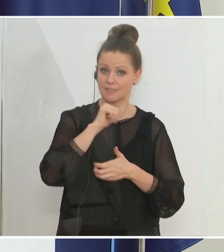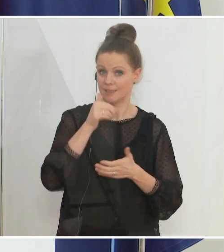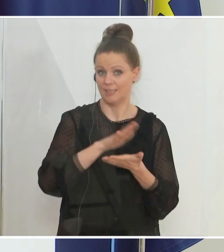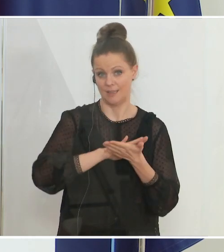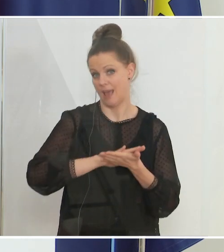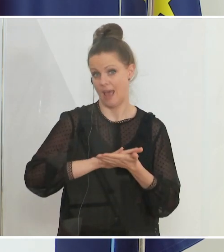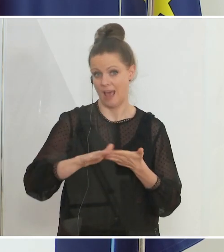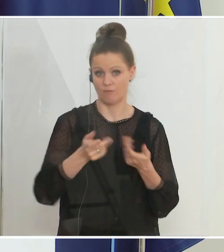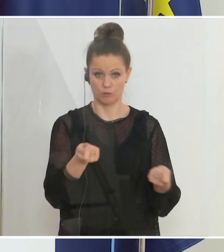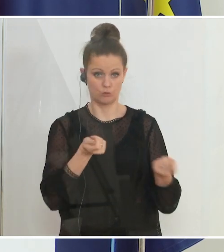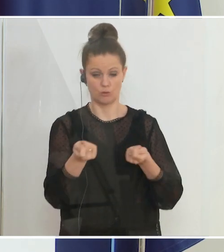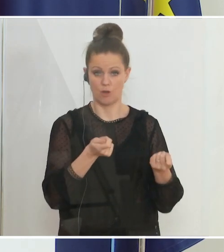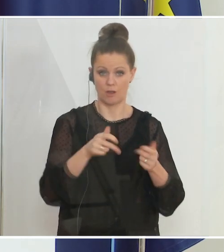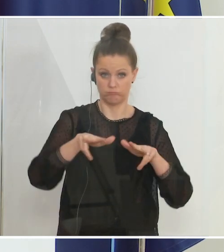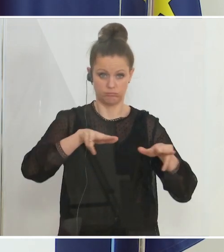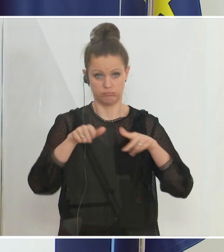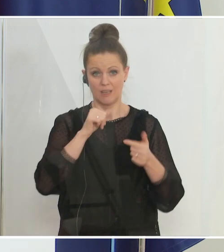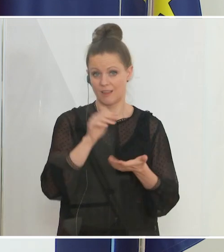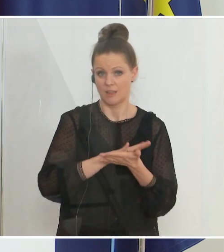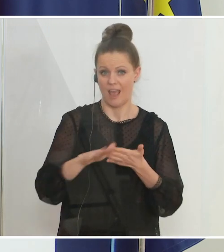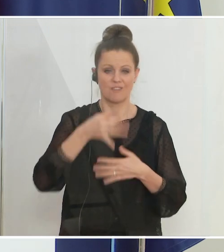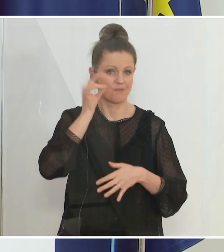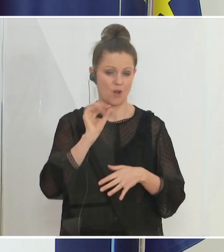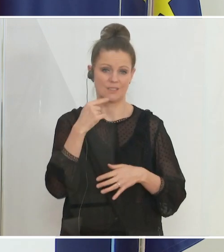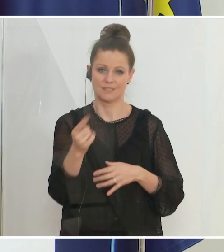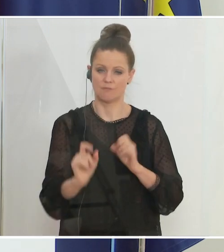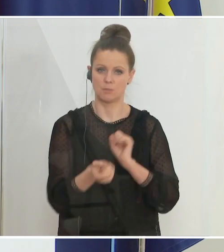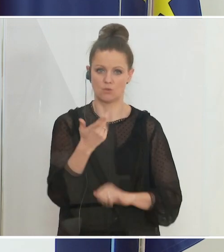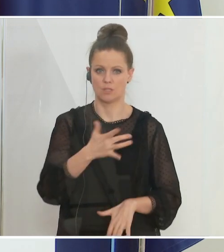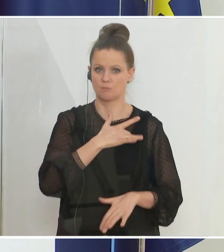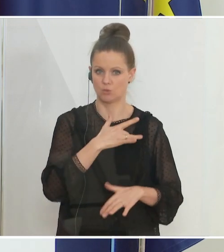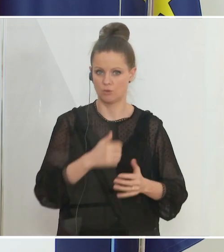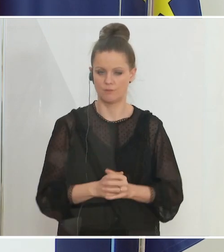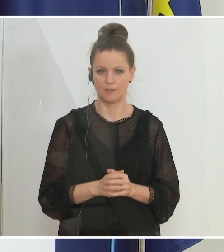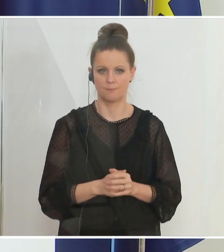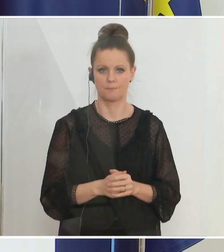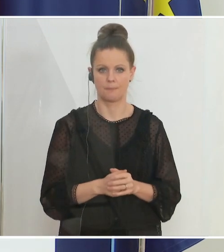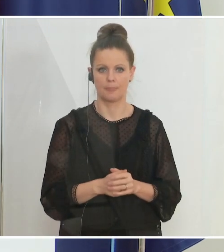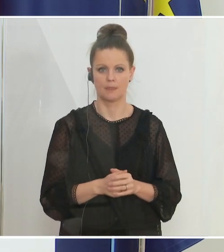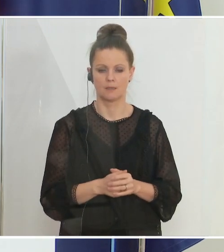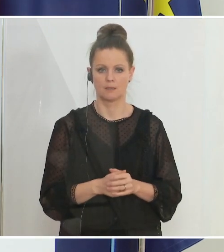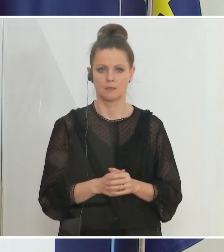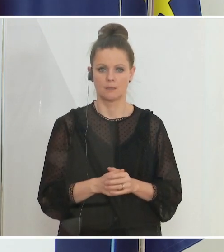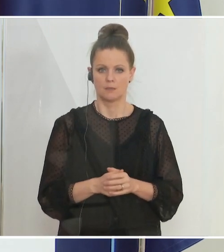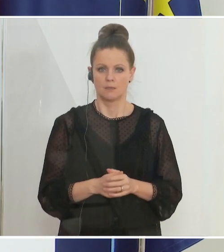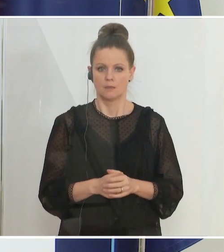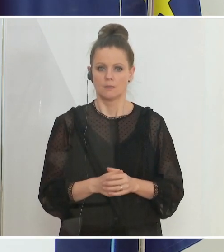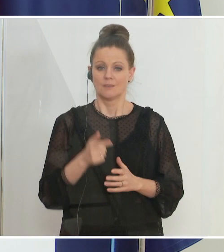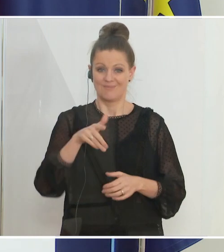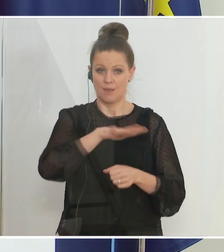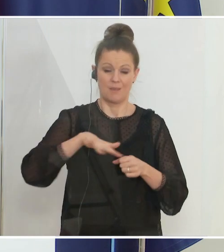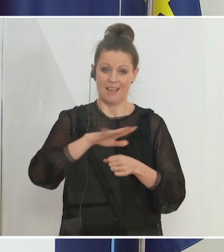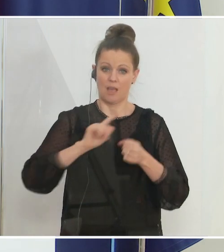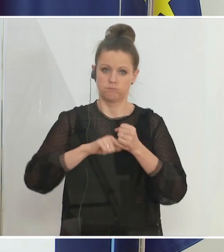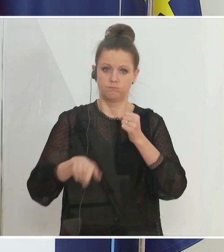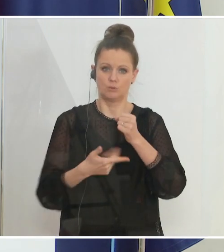zu steuern, zu managen. Die Frauen sind, wie gesagt, besonders betroffen. Wir stellen mit dem größten Budget in diesem Bereich,